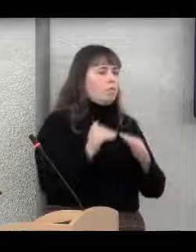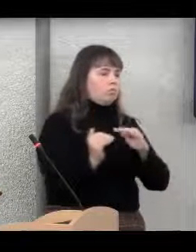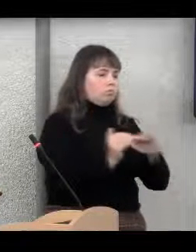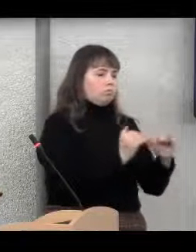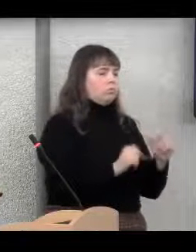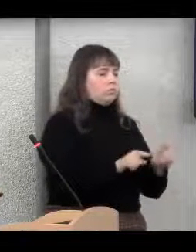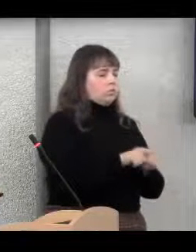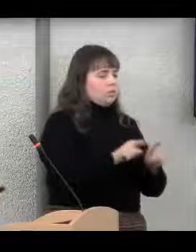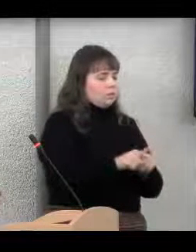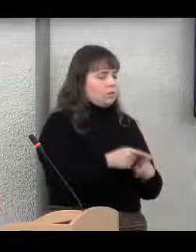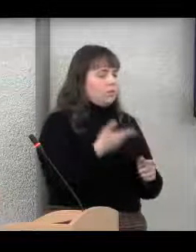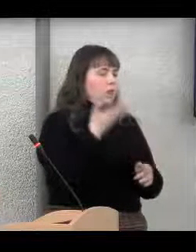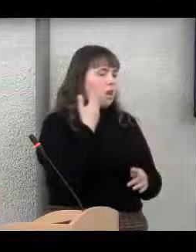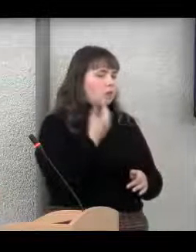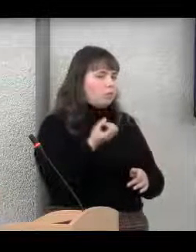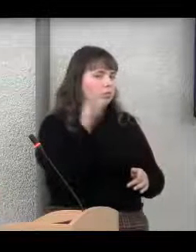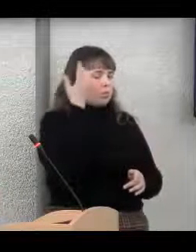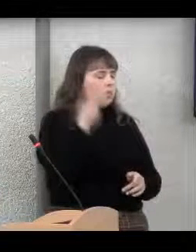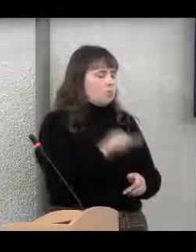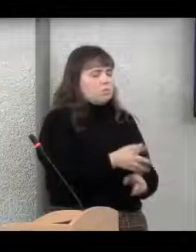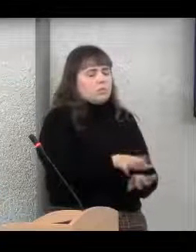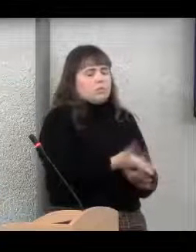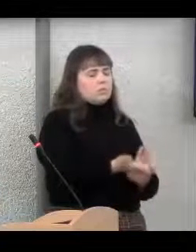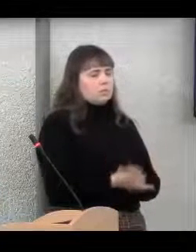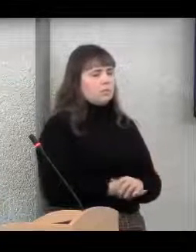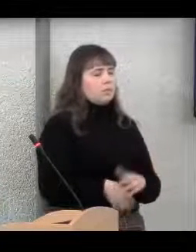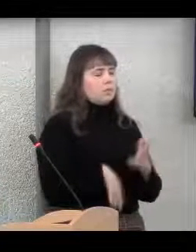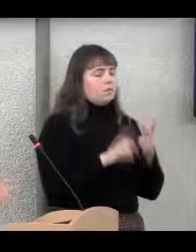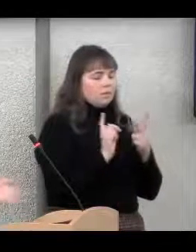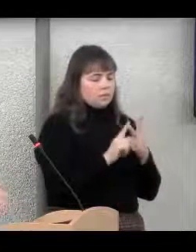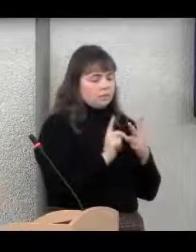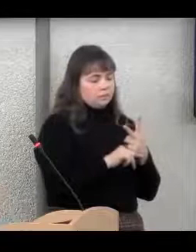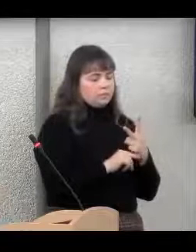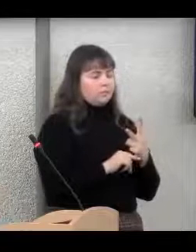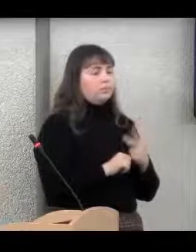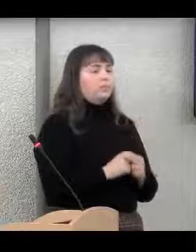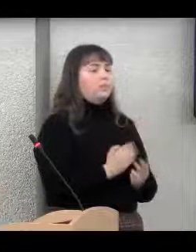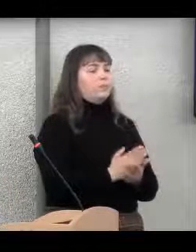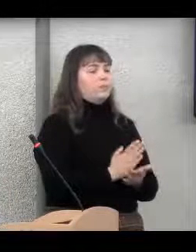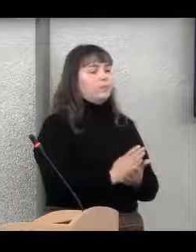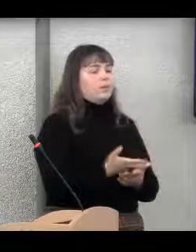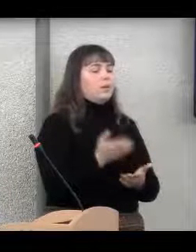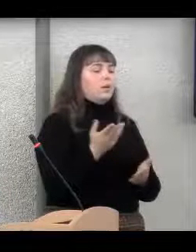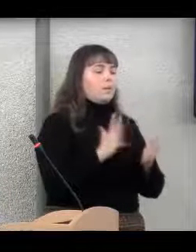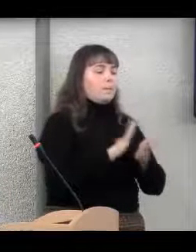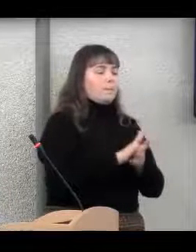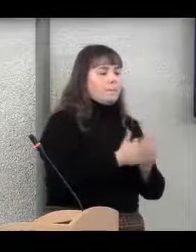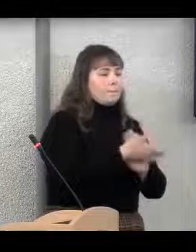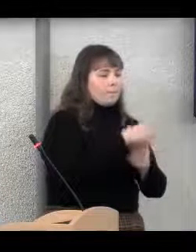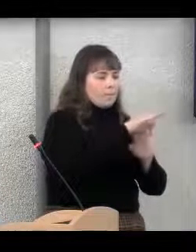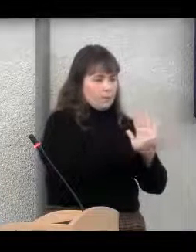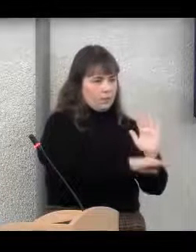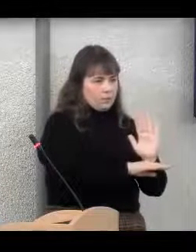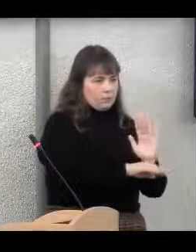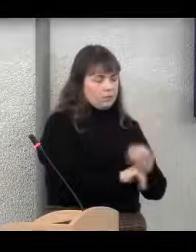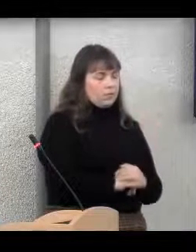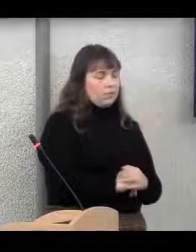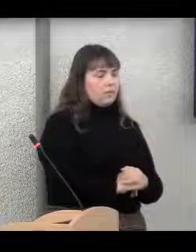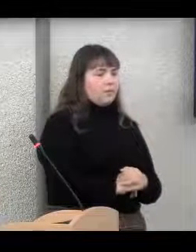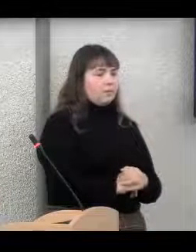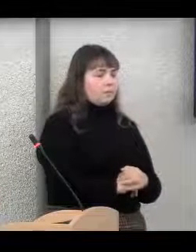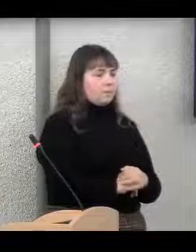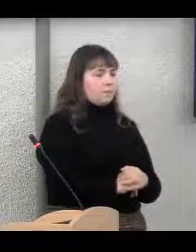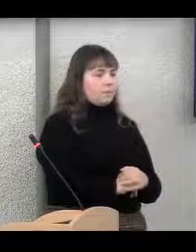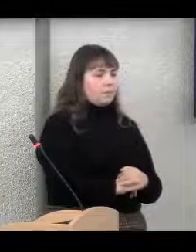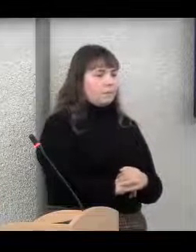pačią koncepciją. Antrasis rezultatų paketas tai yra pasiruošimo reglamentavimui